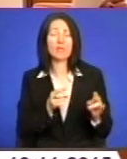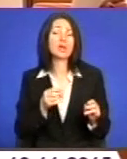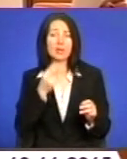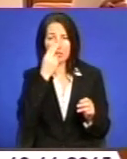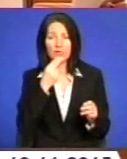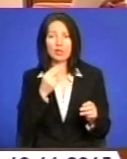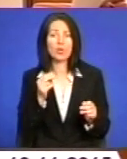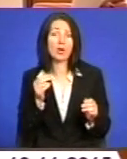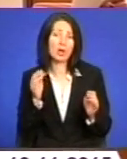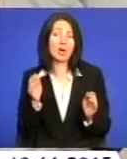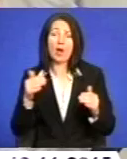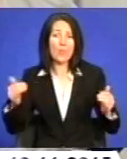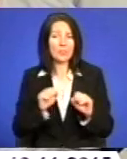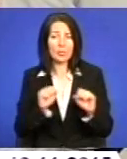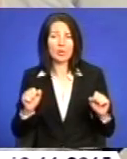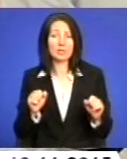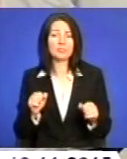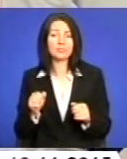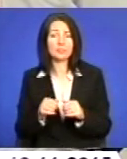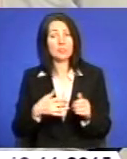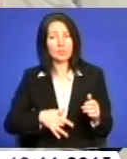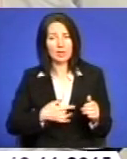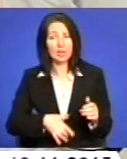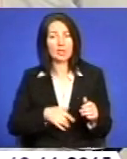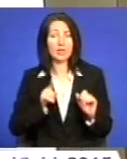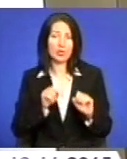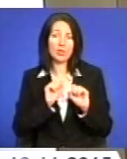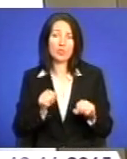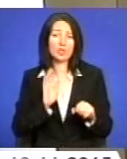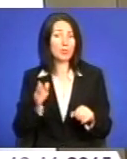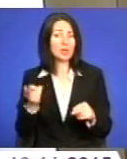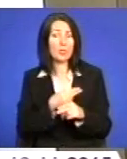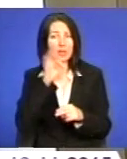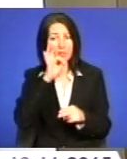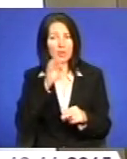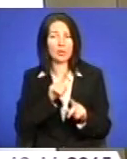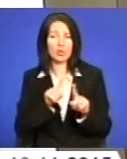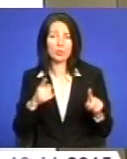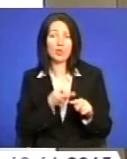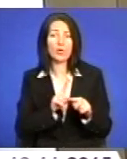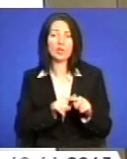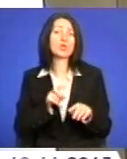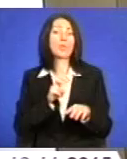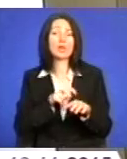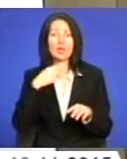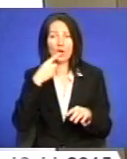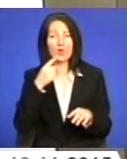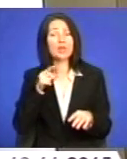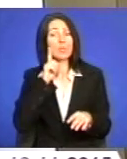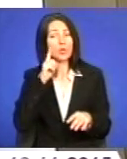дотримуватися дієти. Тоді у більшості випадків можна буде навіть обійтися без ліків. Особливо на цьому медики наголошують молодим